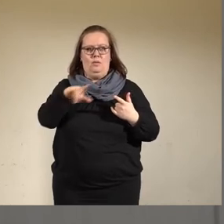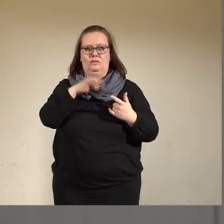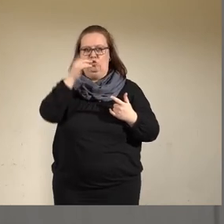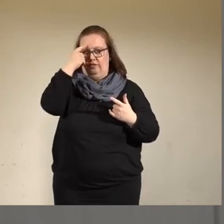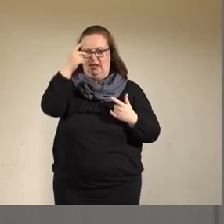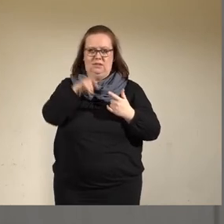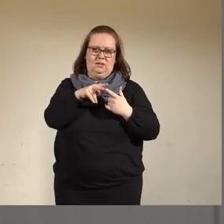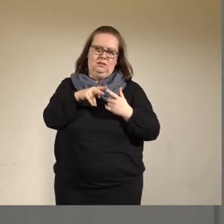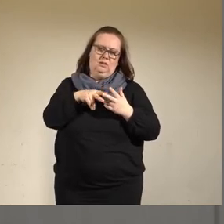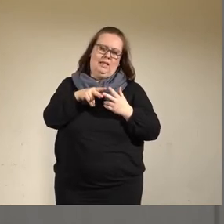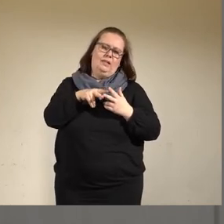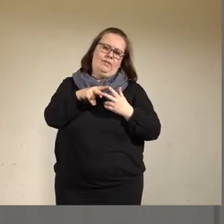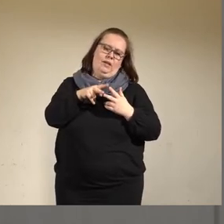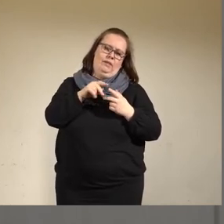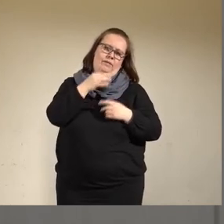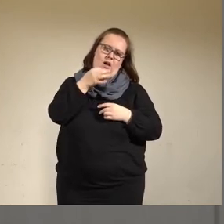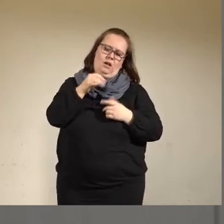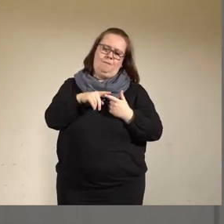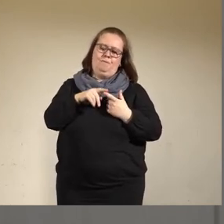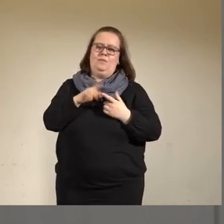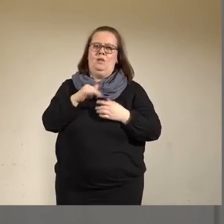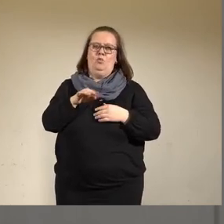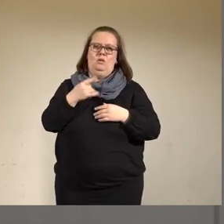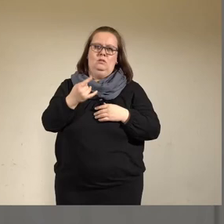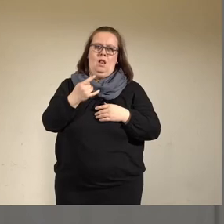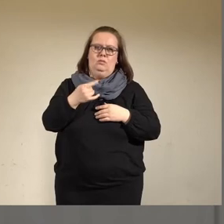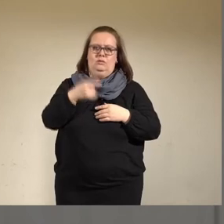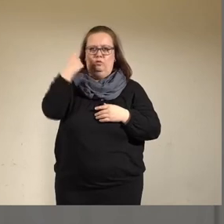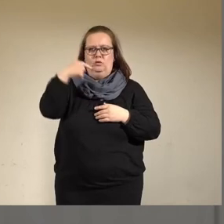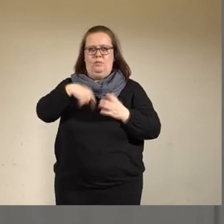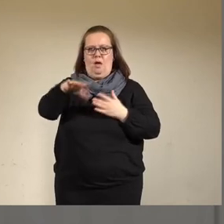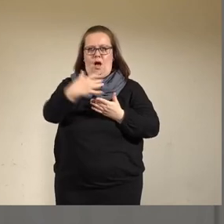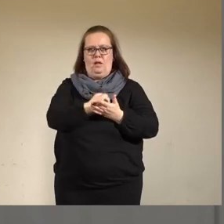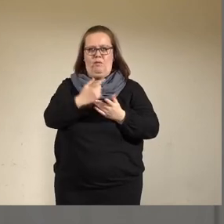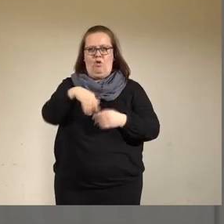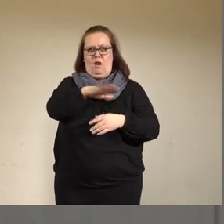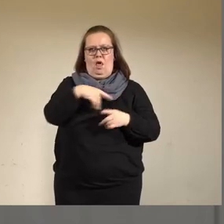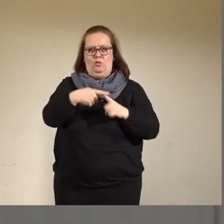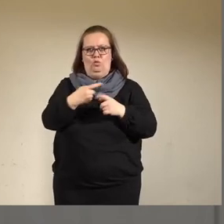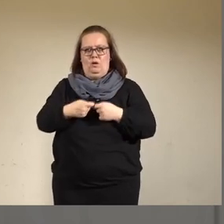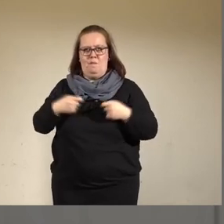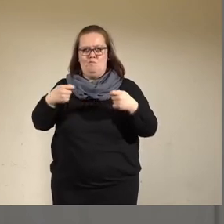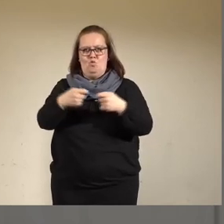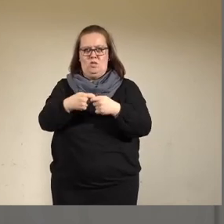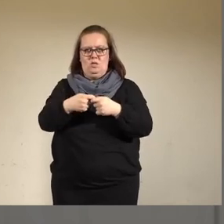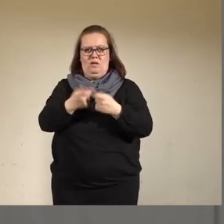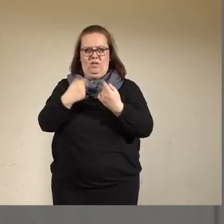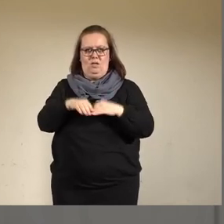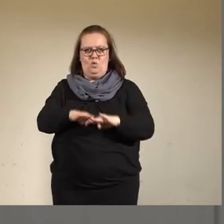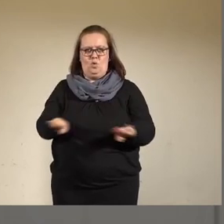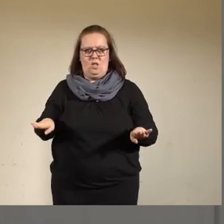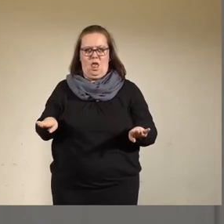gern 2 Fragen, und zwar erstens, wann wussten Sie von den Mehreinnahmen von Land und Bund, die ja eine wesentliche